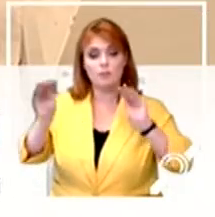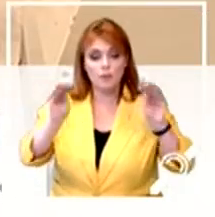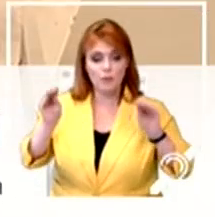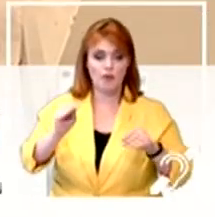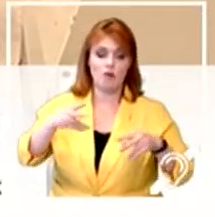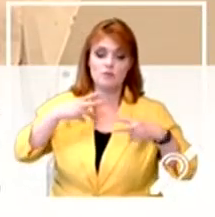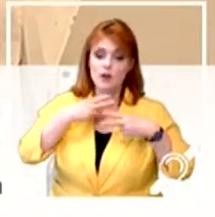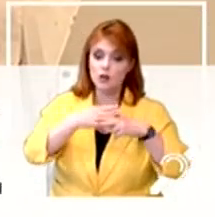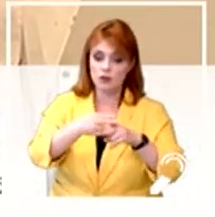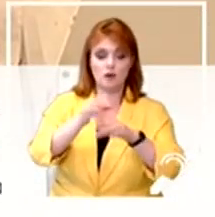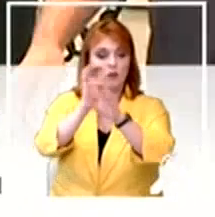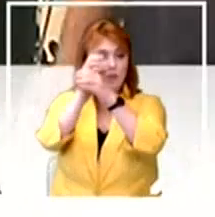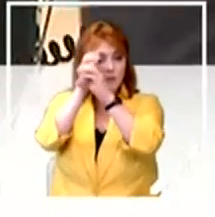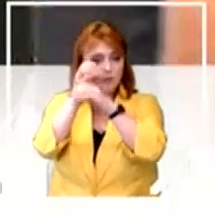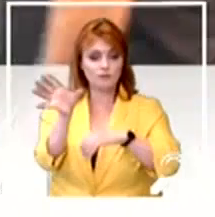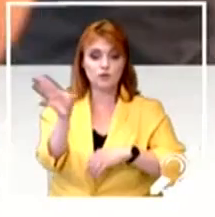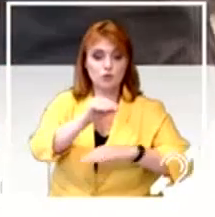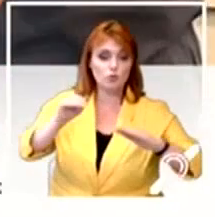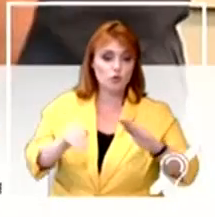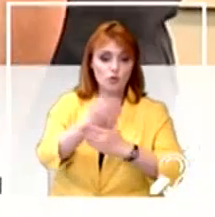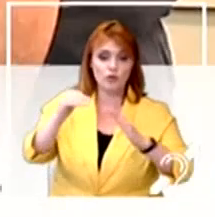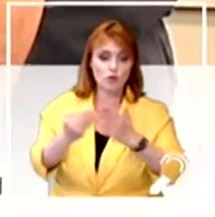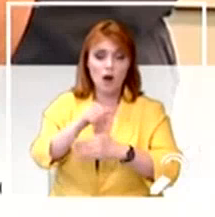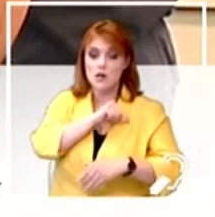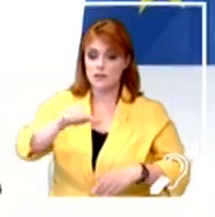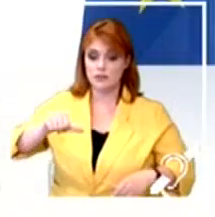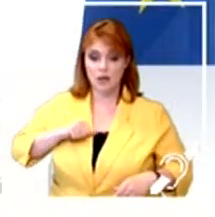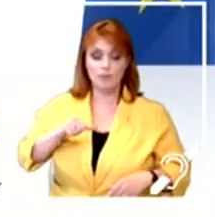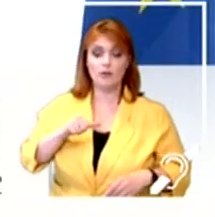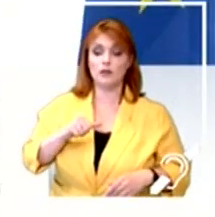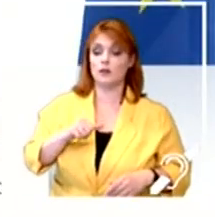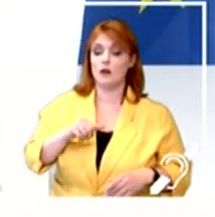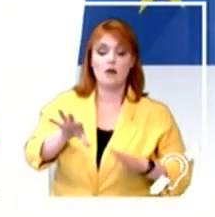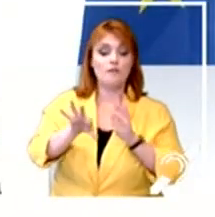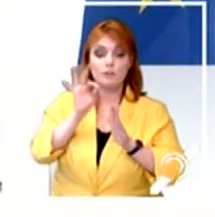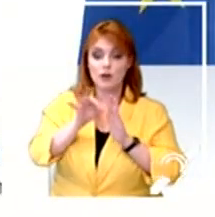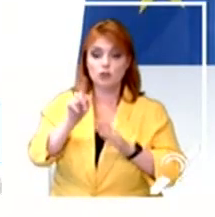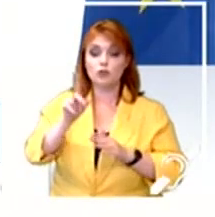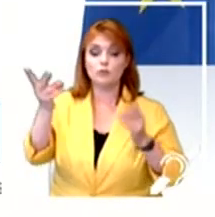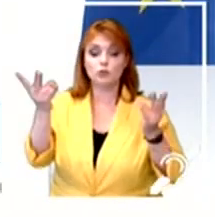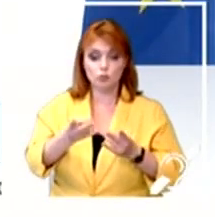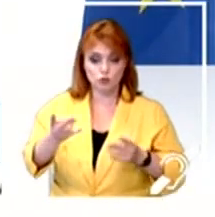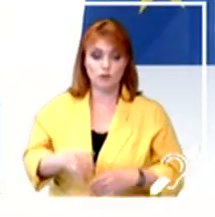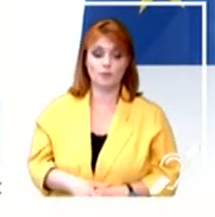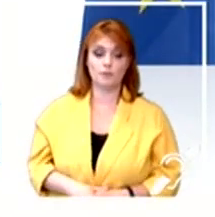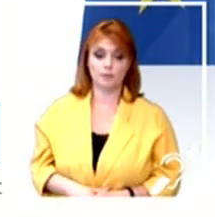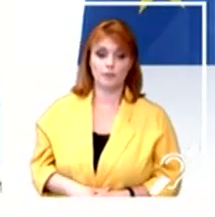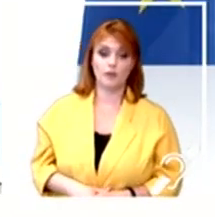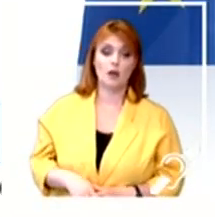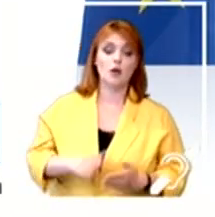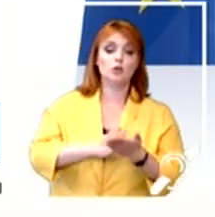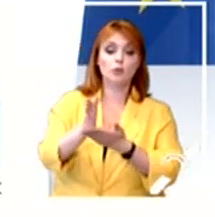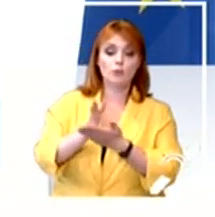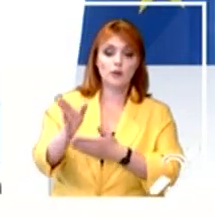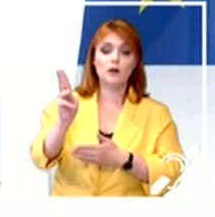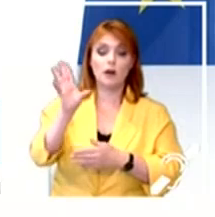a concursului a fost extinsă lista beneficiarilor de finanțare. Domeniile care pot beneficia de finanțare